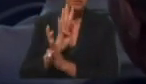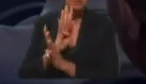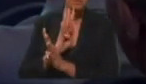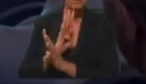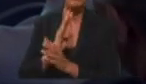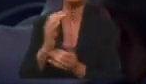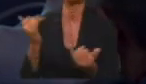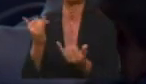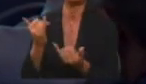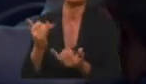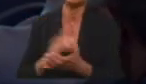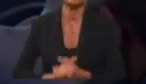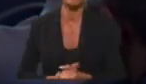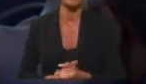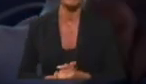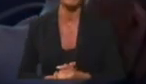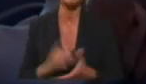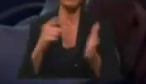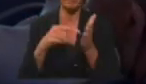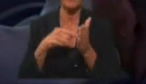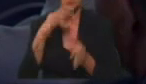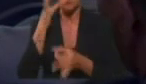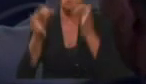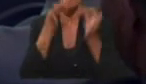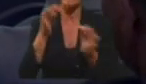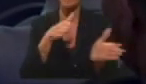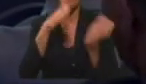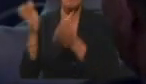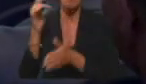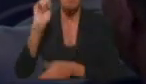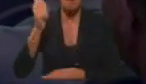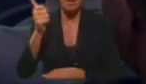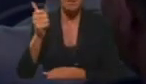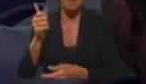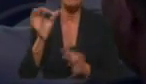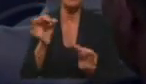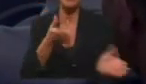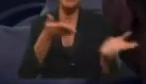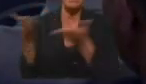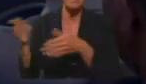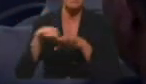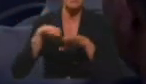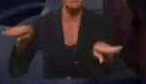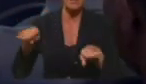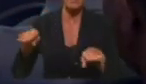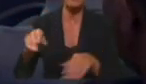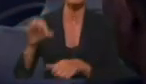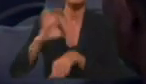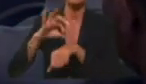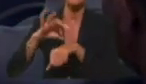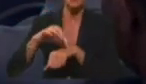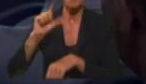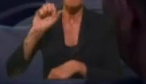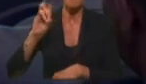i faktycznie mają coś do powiedzenia? No o tym opowie nam nasz kolejny ekspert, którego już serdecznie zapraszam na scenę. Panie i panowie, doktor inżynier